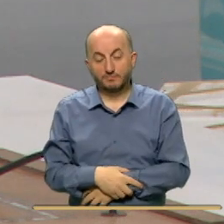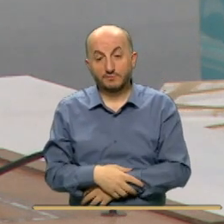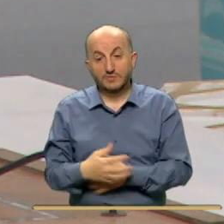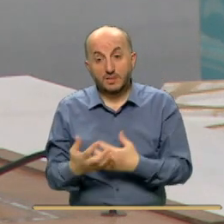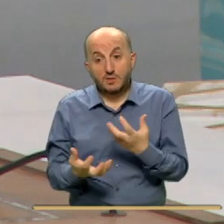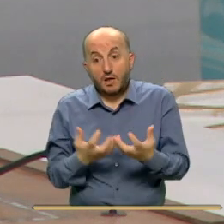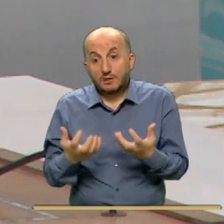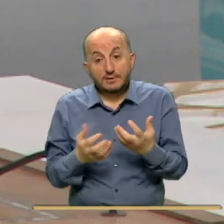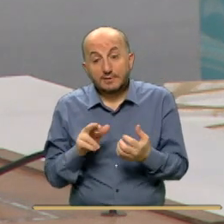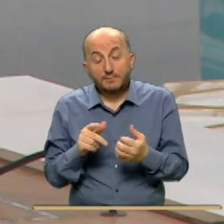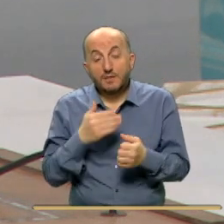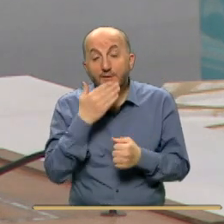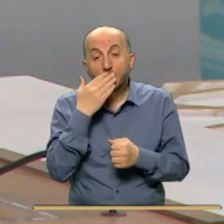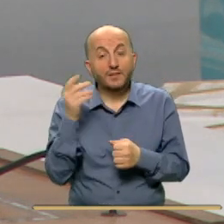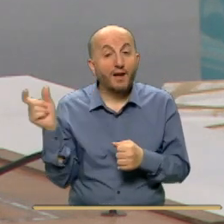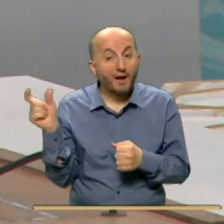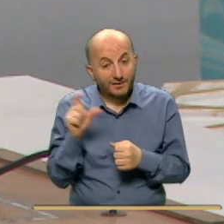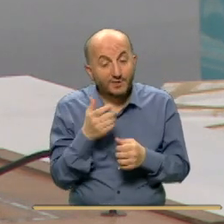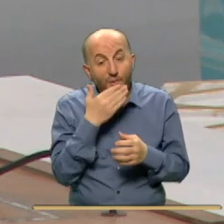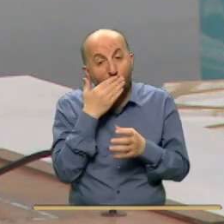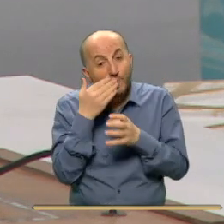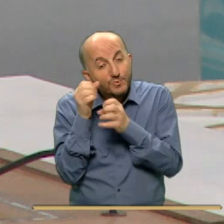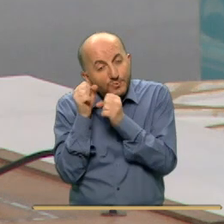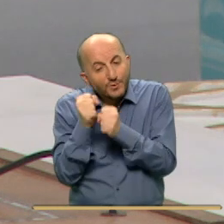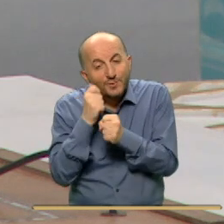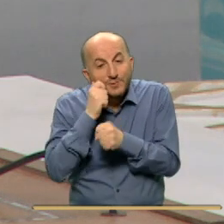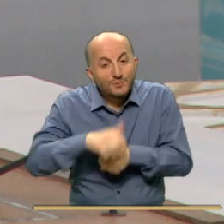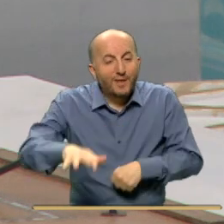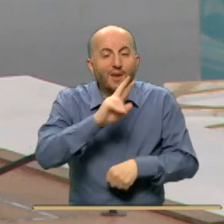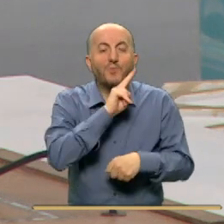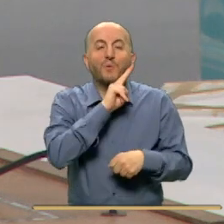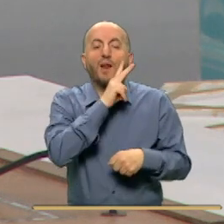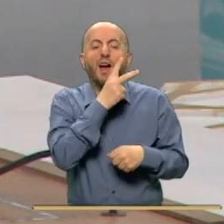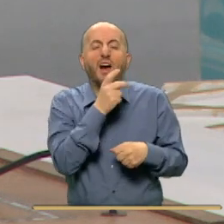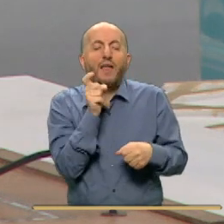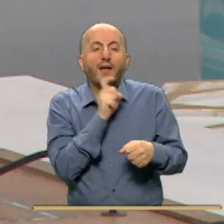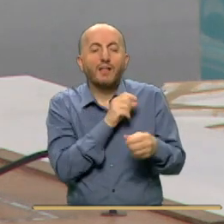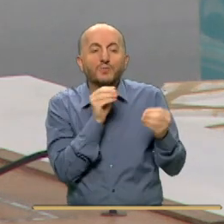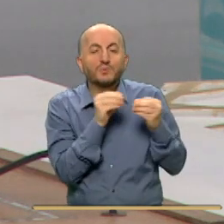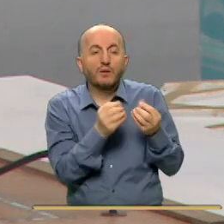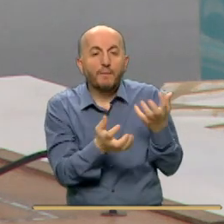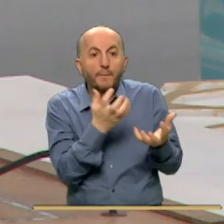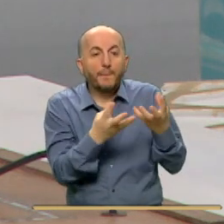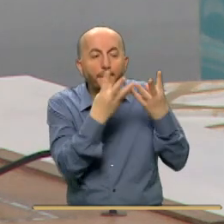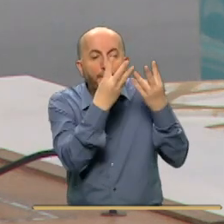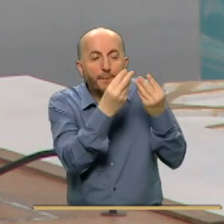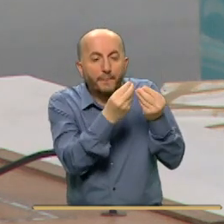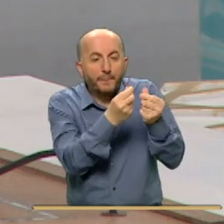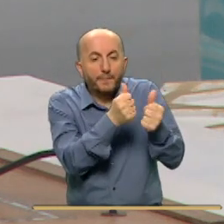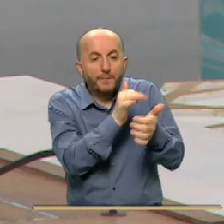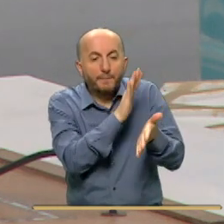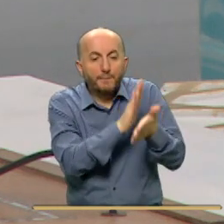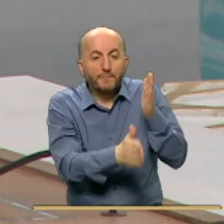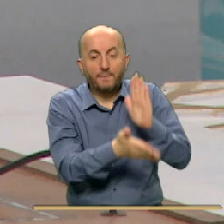yaktığı gibi, Ramazan orucu da müminlerin günahlarını, hatalarını, kusurlarını yakar, yok eder değerli kardeşlerim.